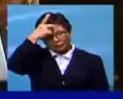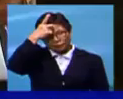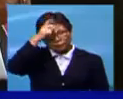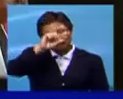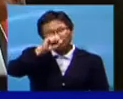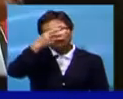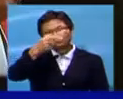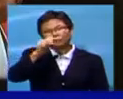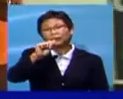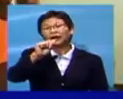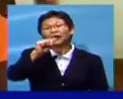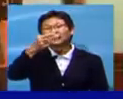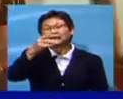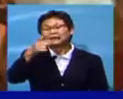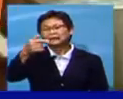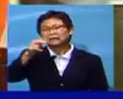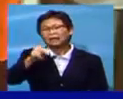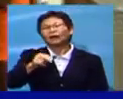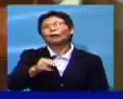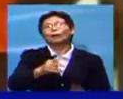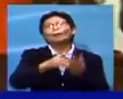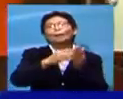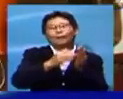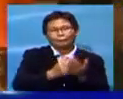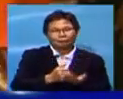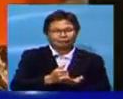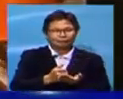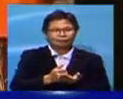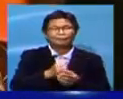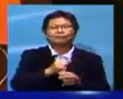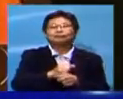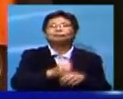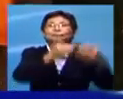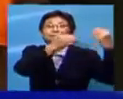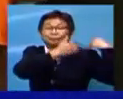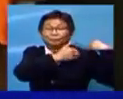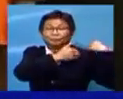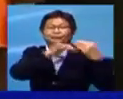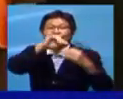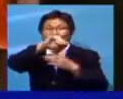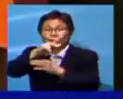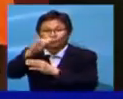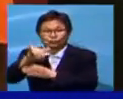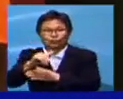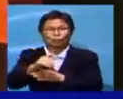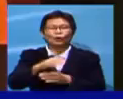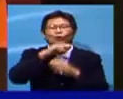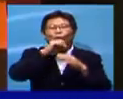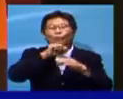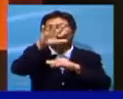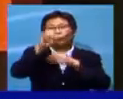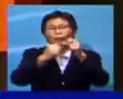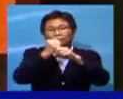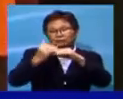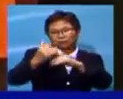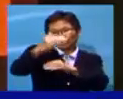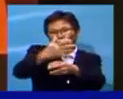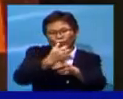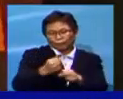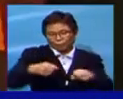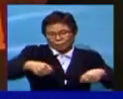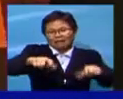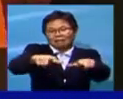Seri shadan kassim Yaa inisiatif jpj membantu mereka yang berusia 45 tahun ke atas mendapatkan Lesia motosikal kelas B2 dengan